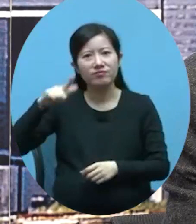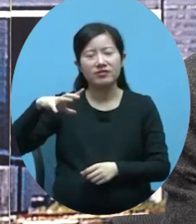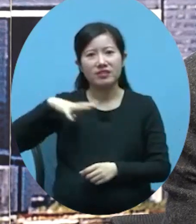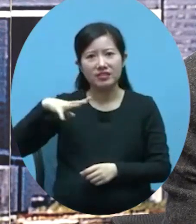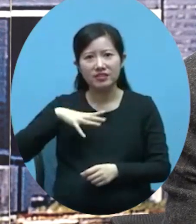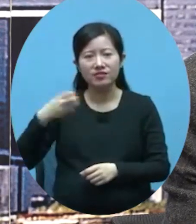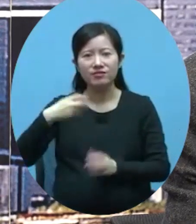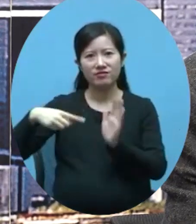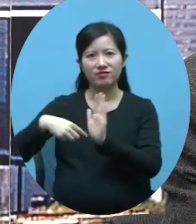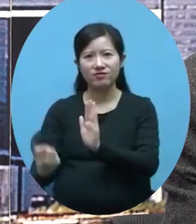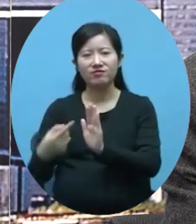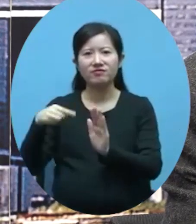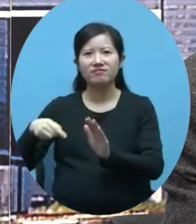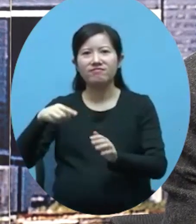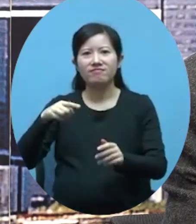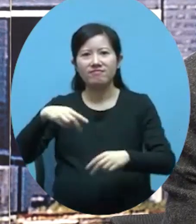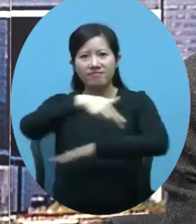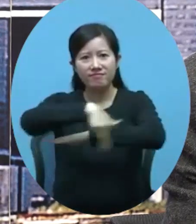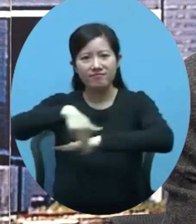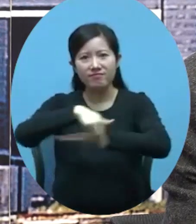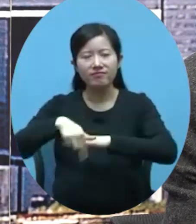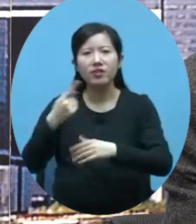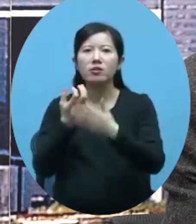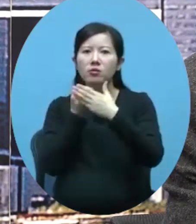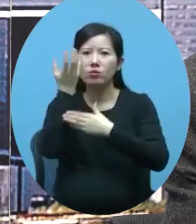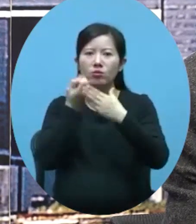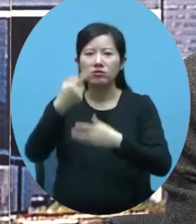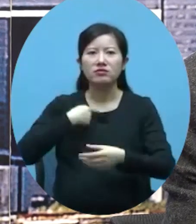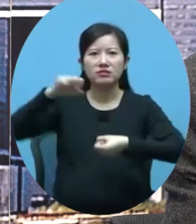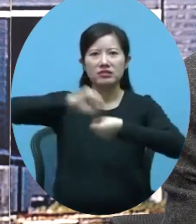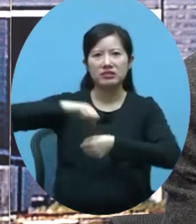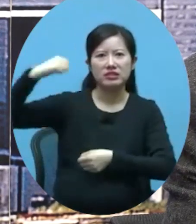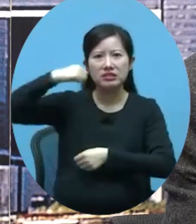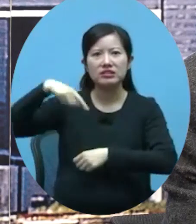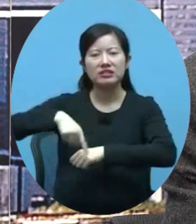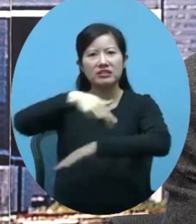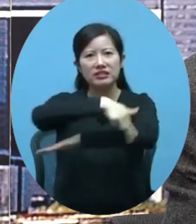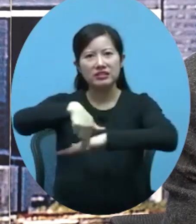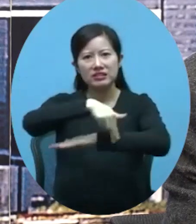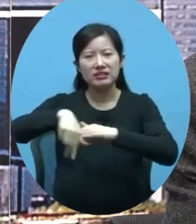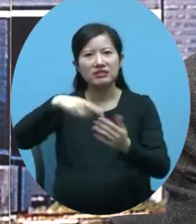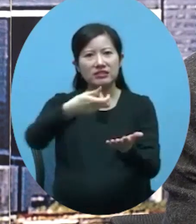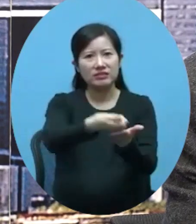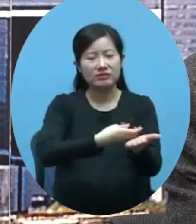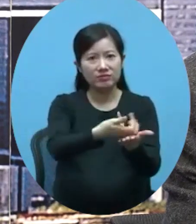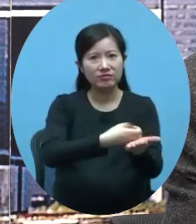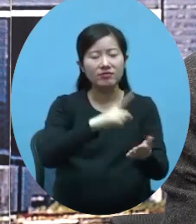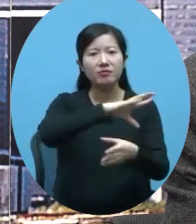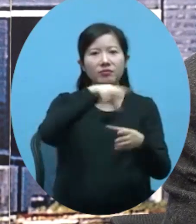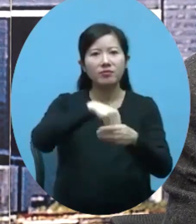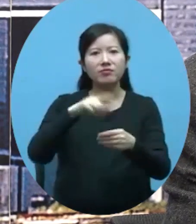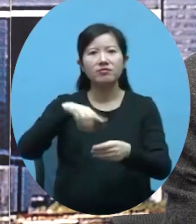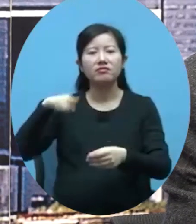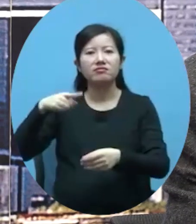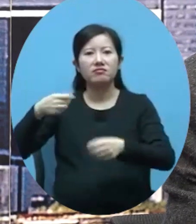和防控策略之后也都建议将这个加强监测的机制由住院病人扩阔至